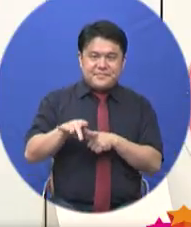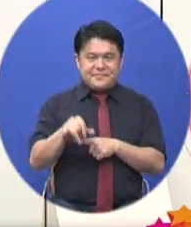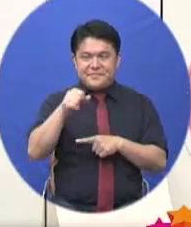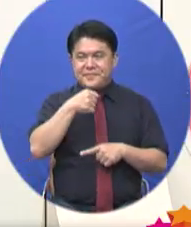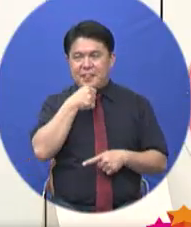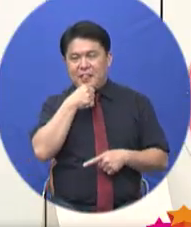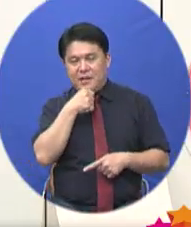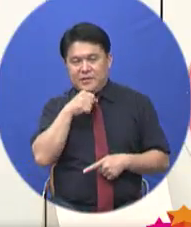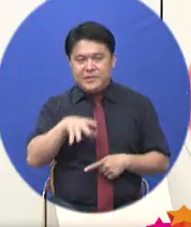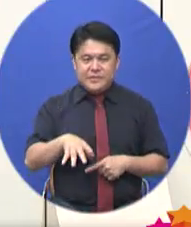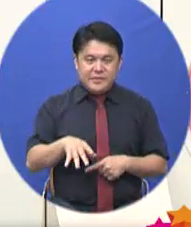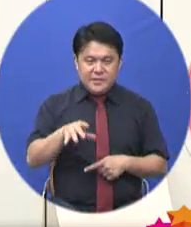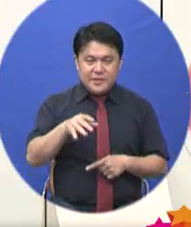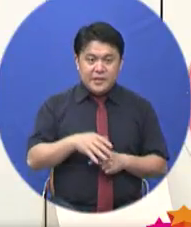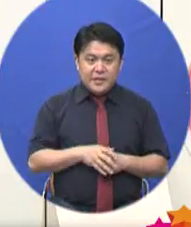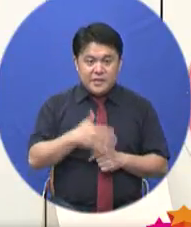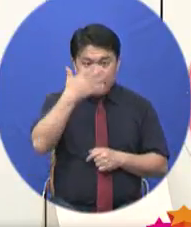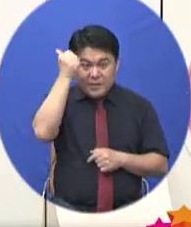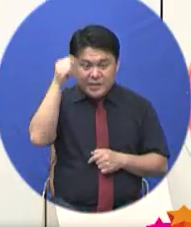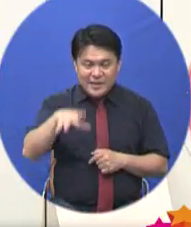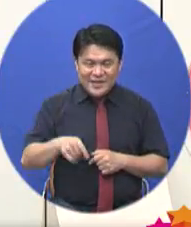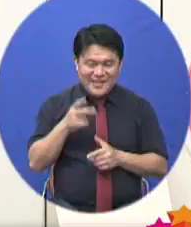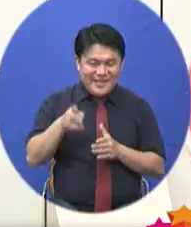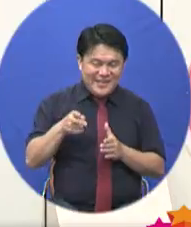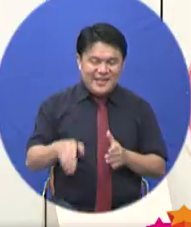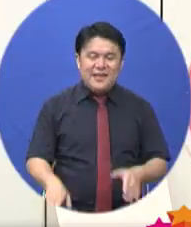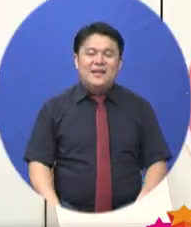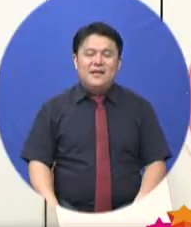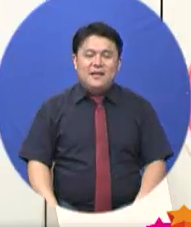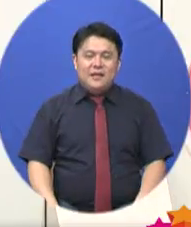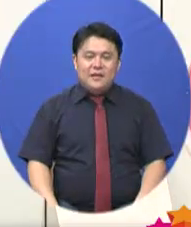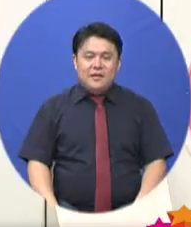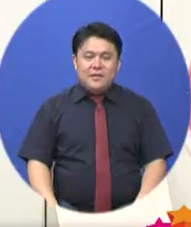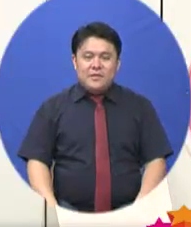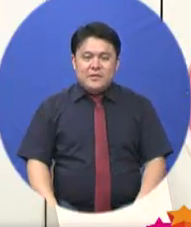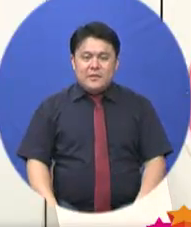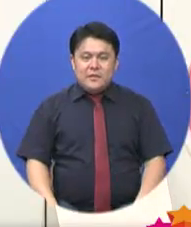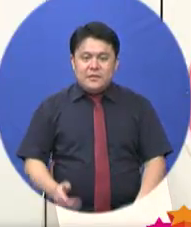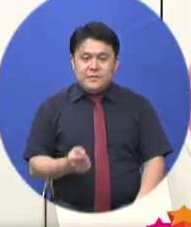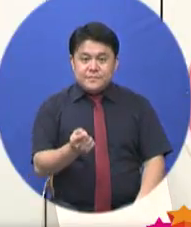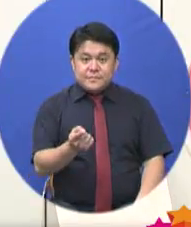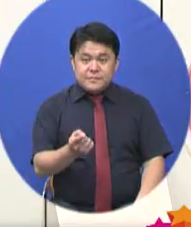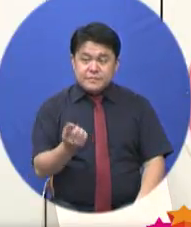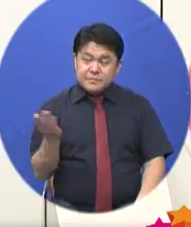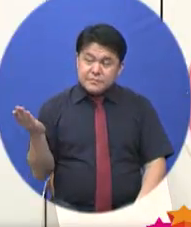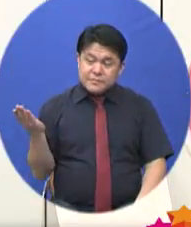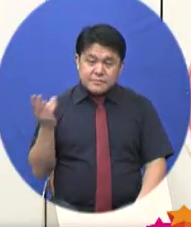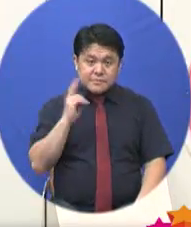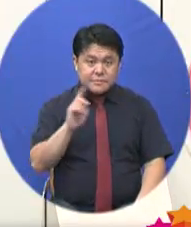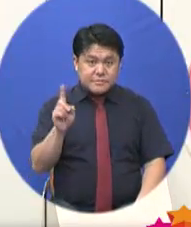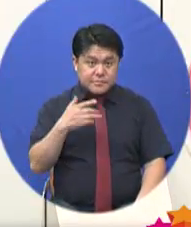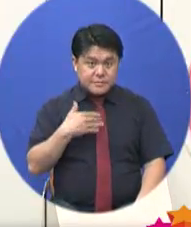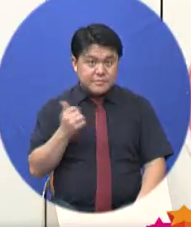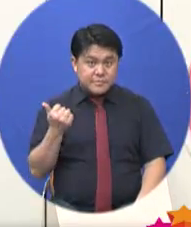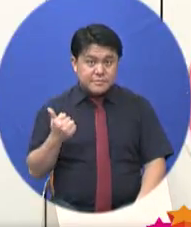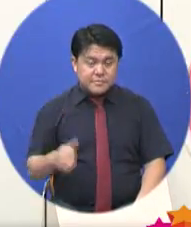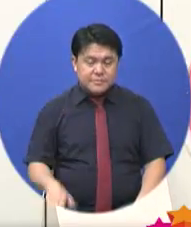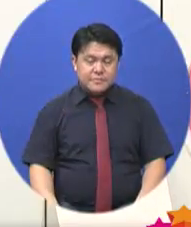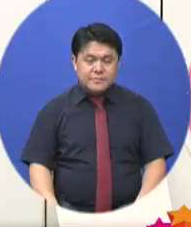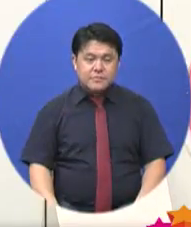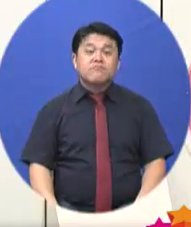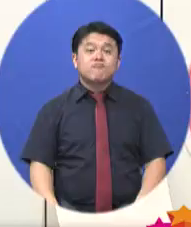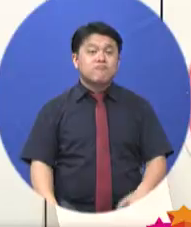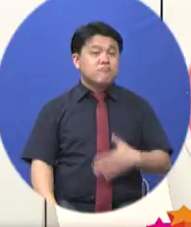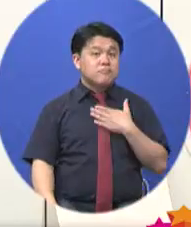게 잘 어울리라. 네. 잘 하시던데 아주. 그러면 배상길님 어저께 김용만 선생님이 어떤 노래 부르신지 아세요?